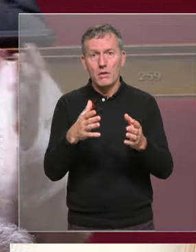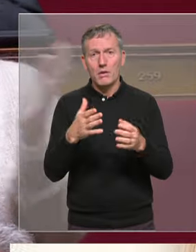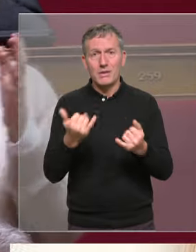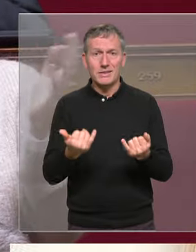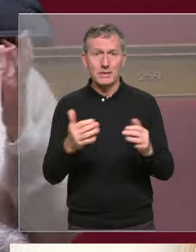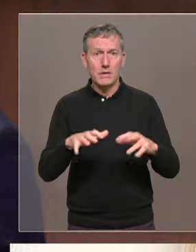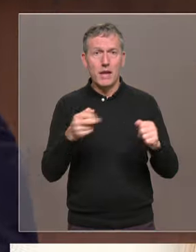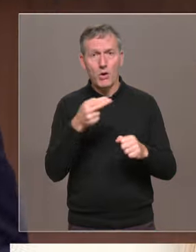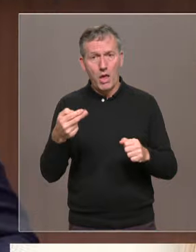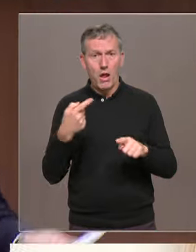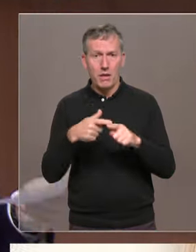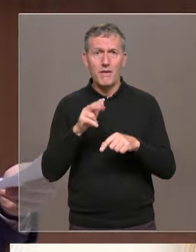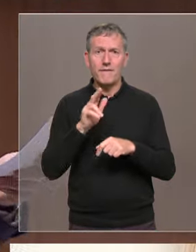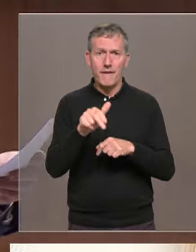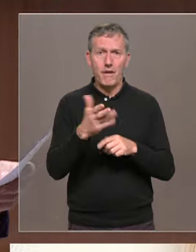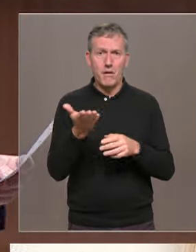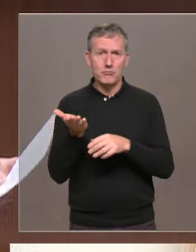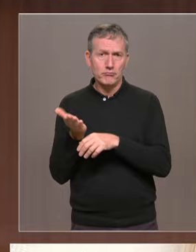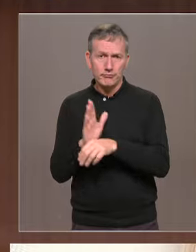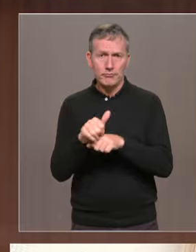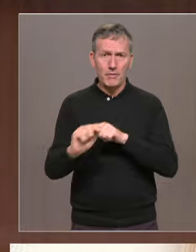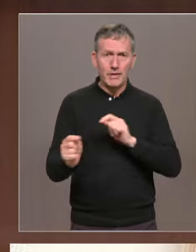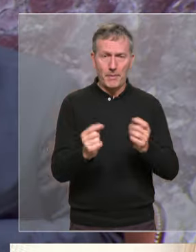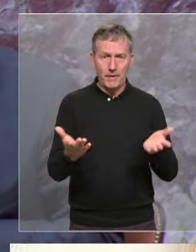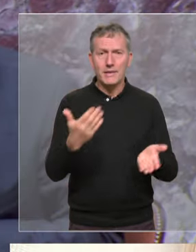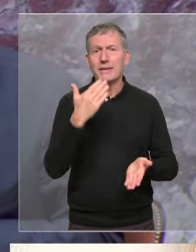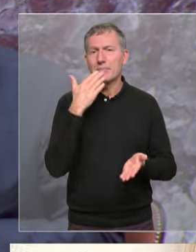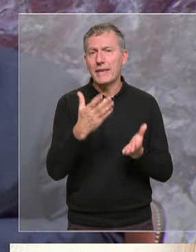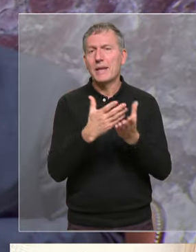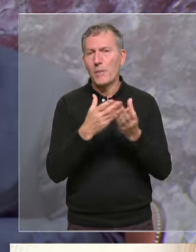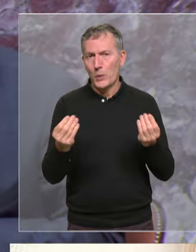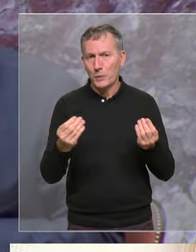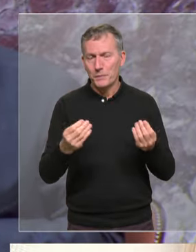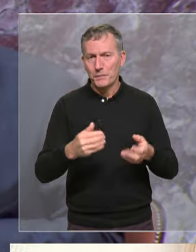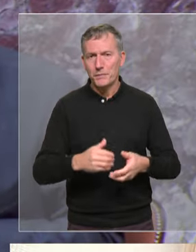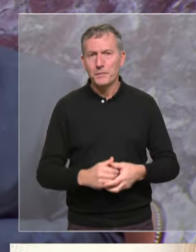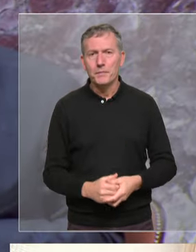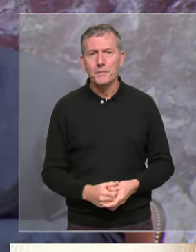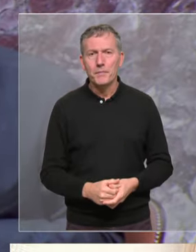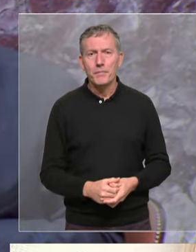nationale aura dans ce cadre-là à en débattre. Merci, monsieur le ministre.